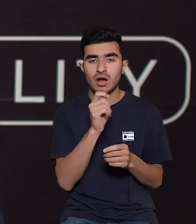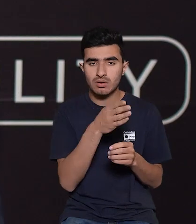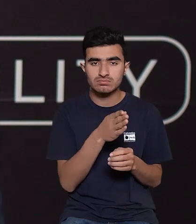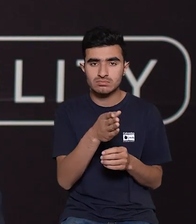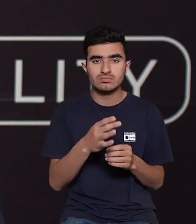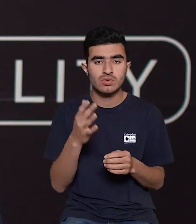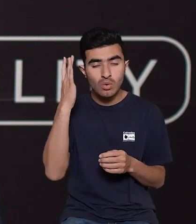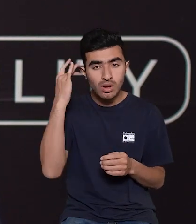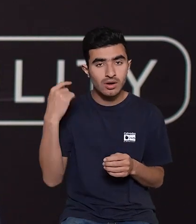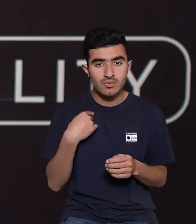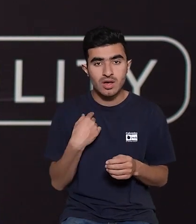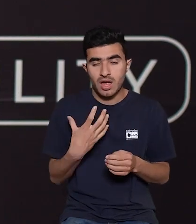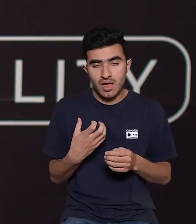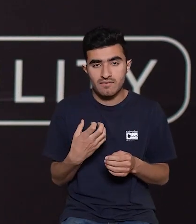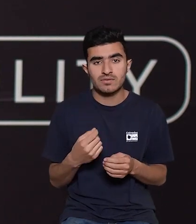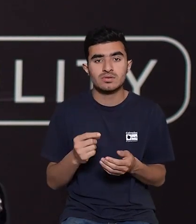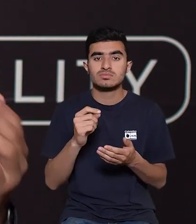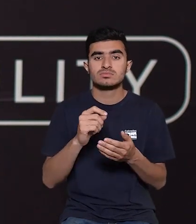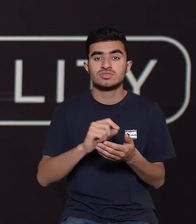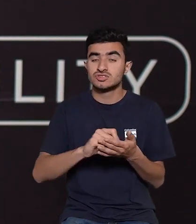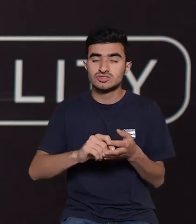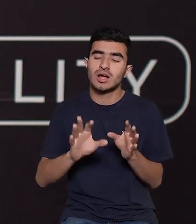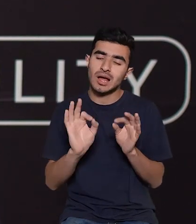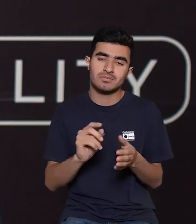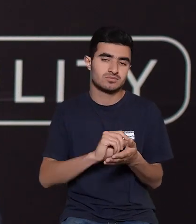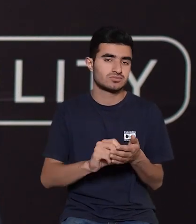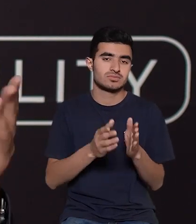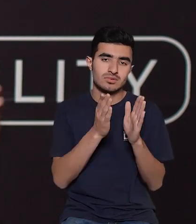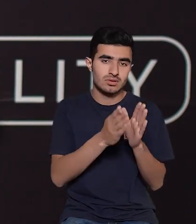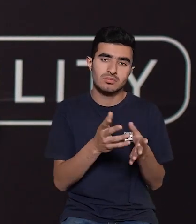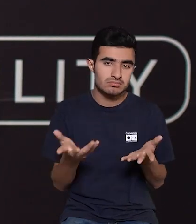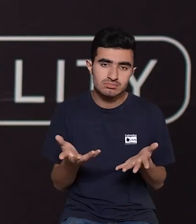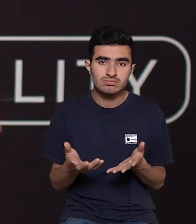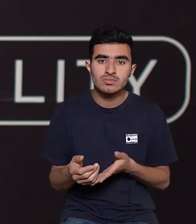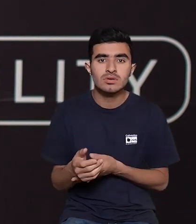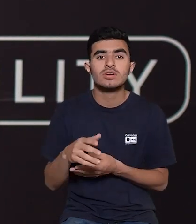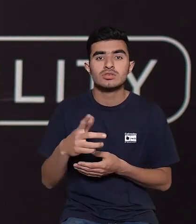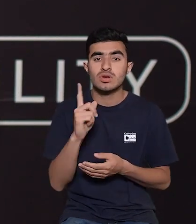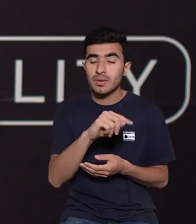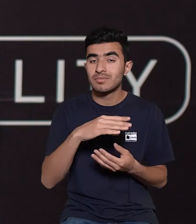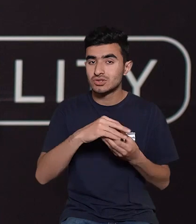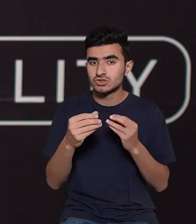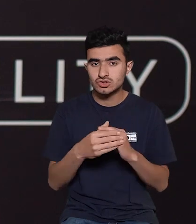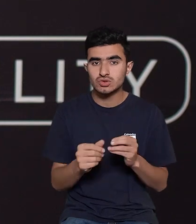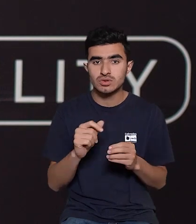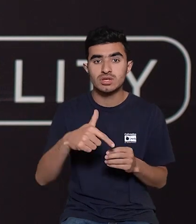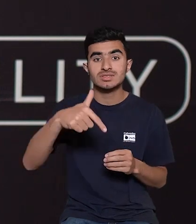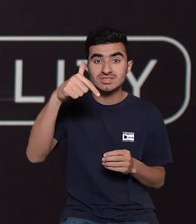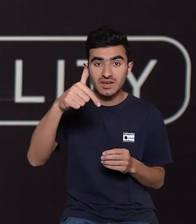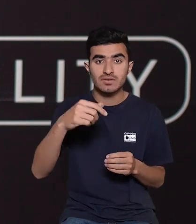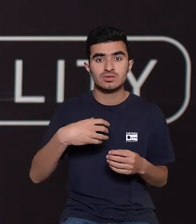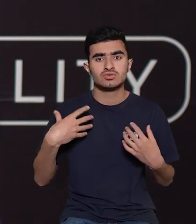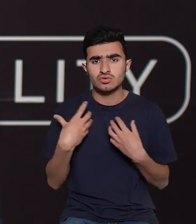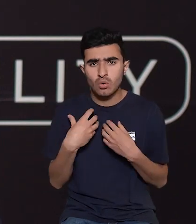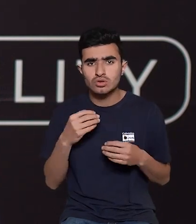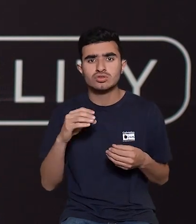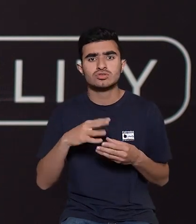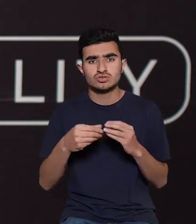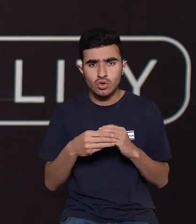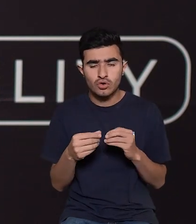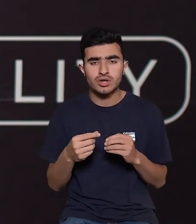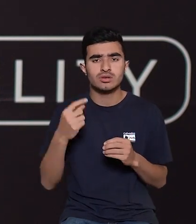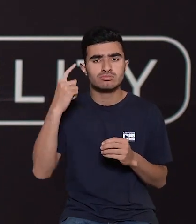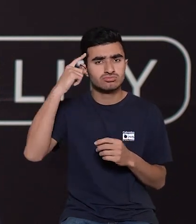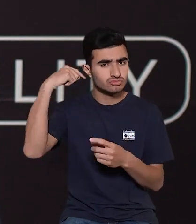is literature. So, but these are stories, 7 stories, इनमें ghost stories हैं, इनमें fantasy, इनमें science fiction है, इनमें weird fiction है, इनमें